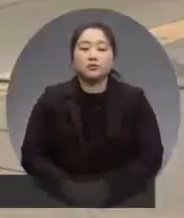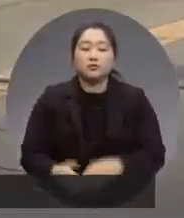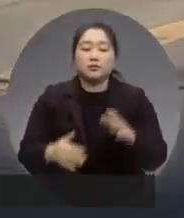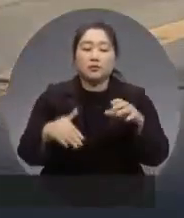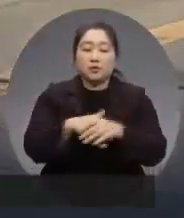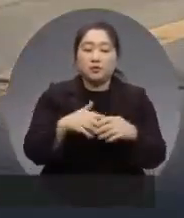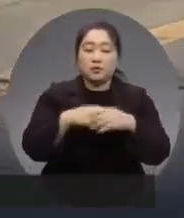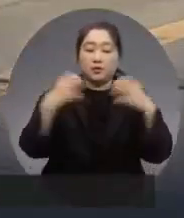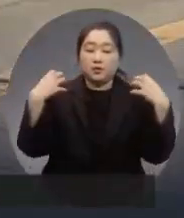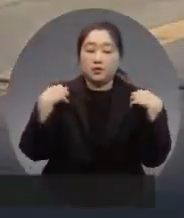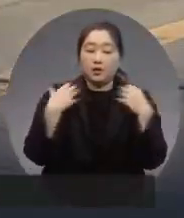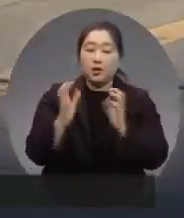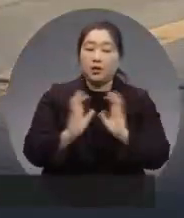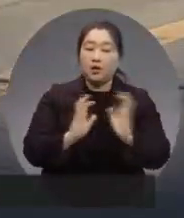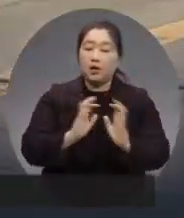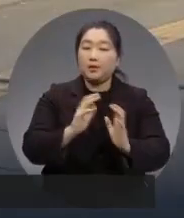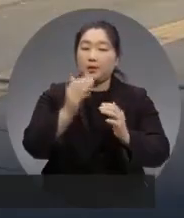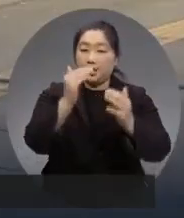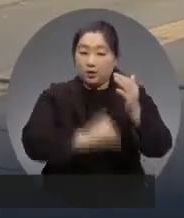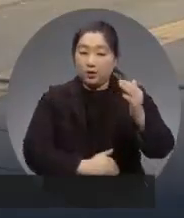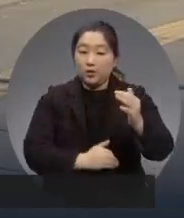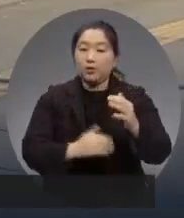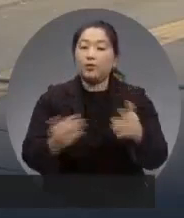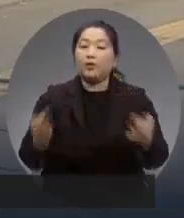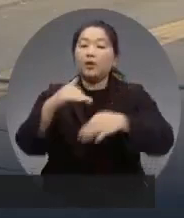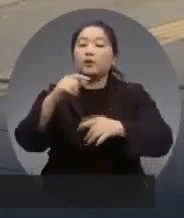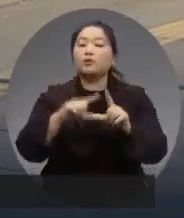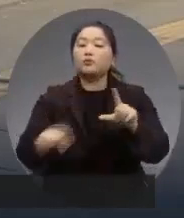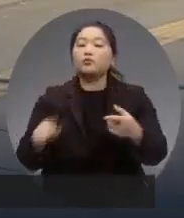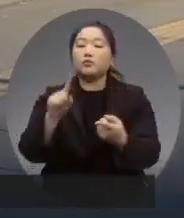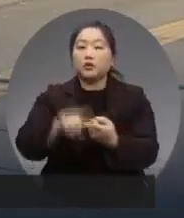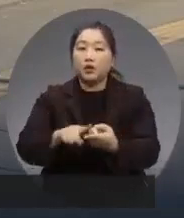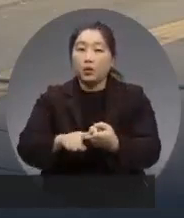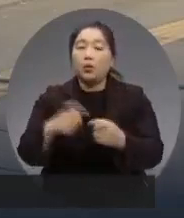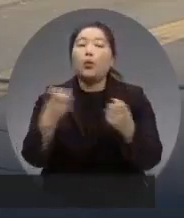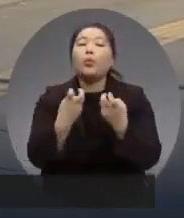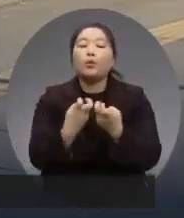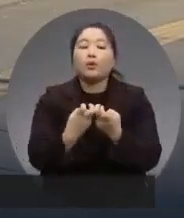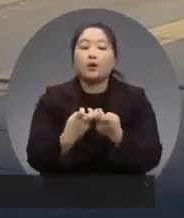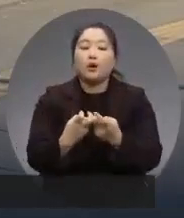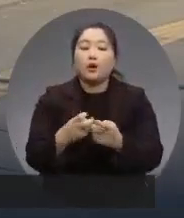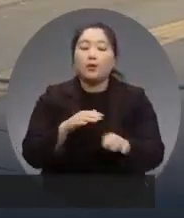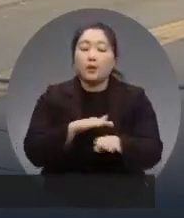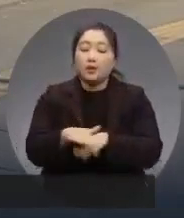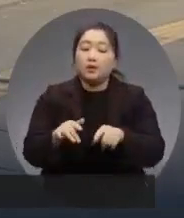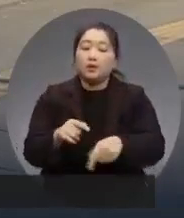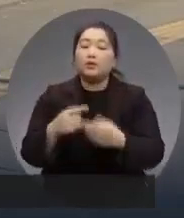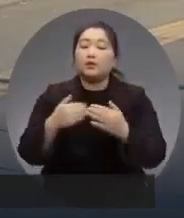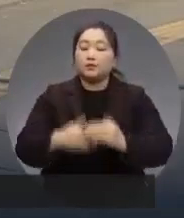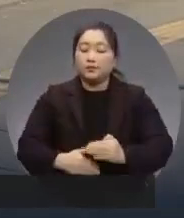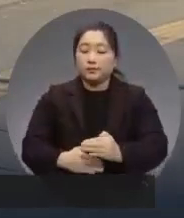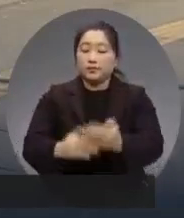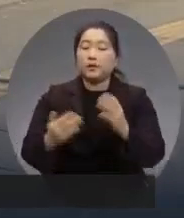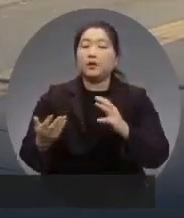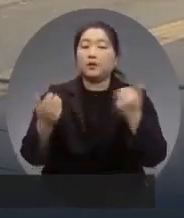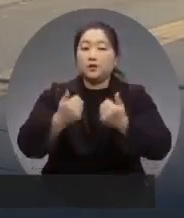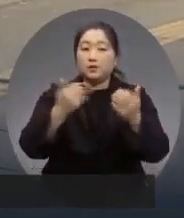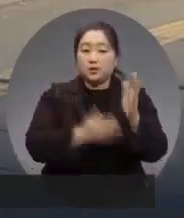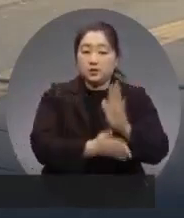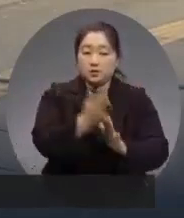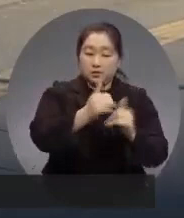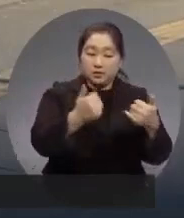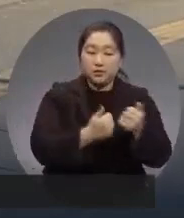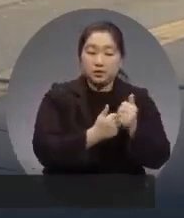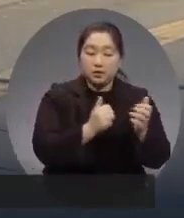협의된 내용 그리고 본관동을 부분 존치한다는데 어떻게 존치할 것인지 방식들 그런 거에 대해서 절차에 따라서 의회 시민의